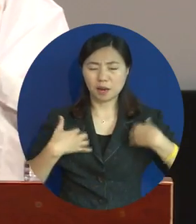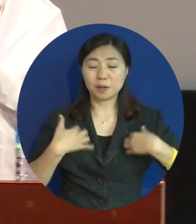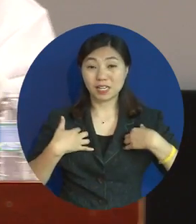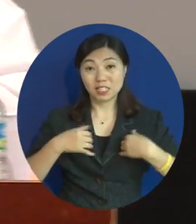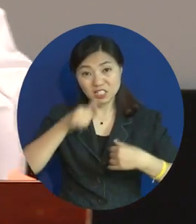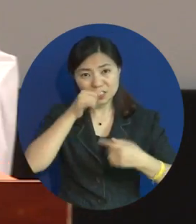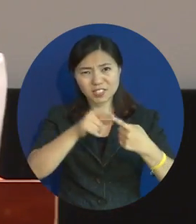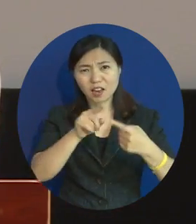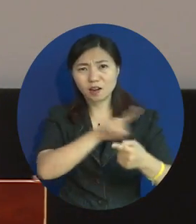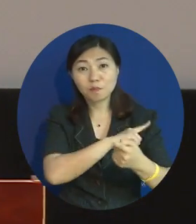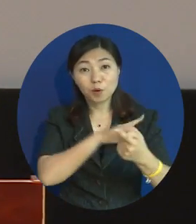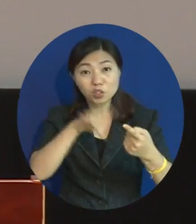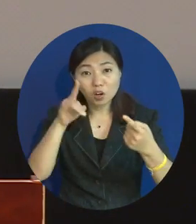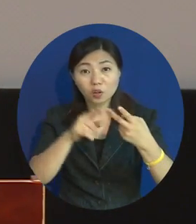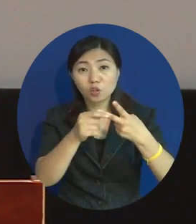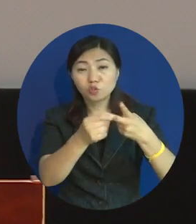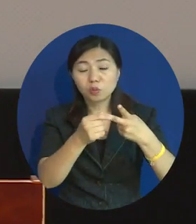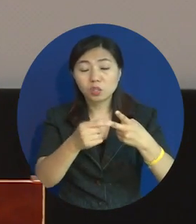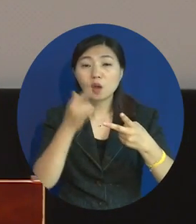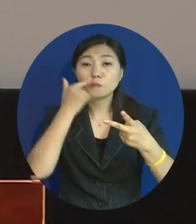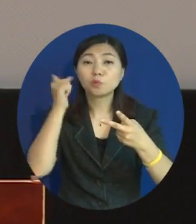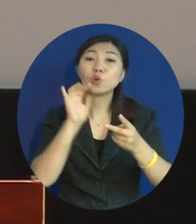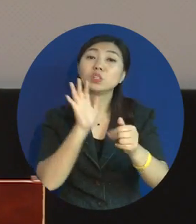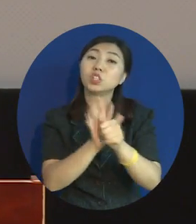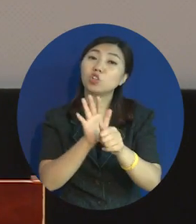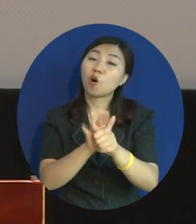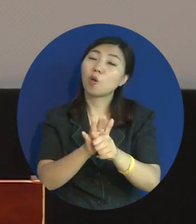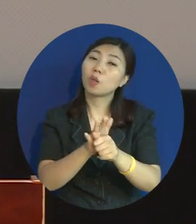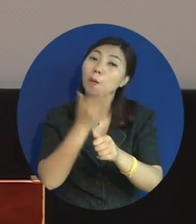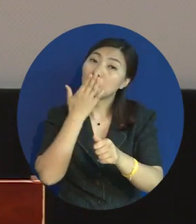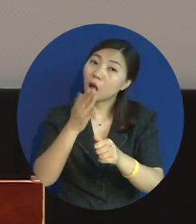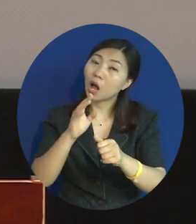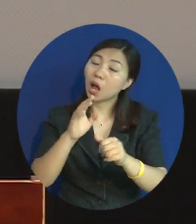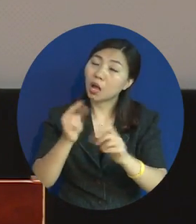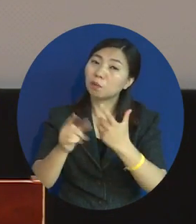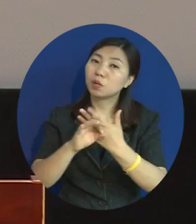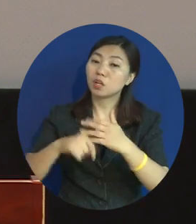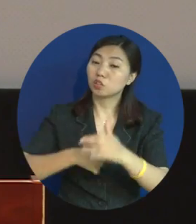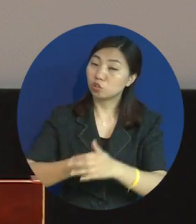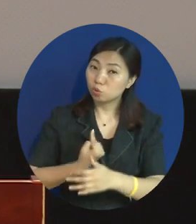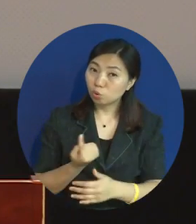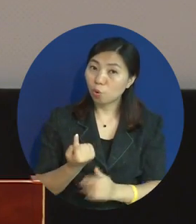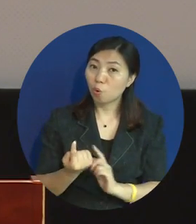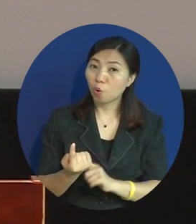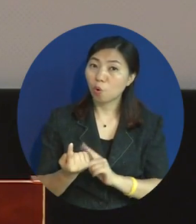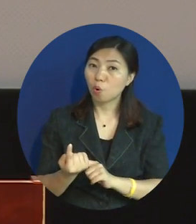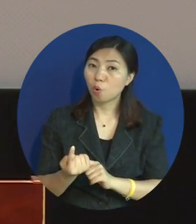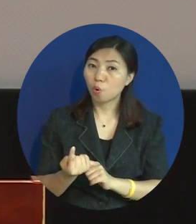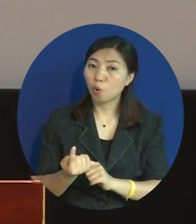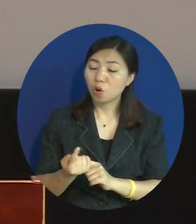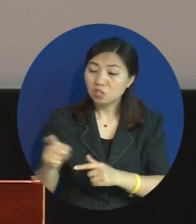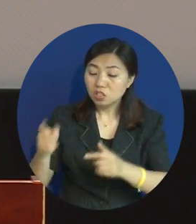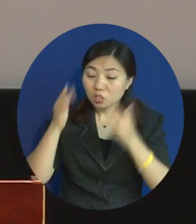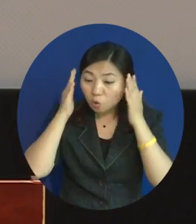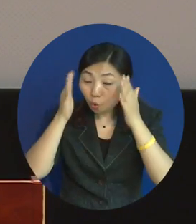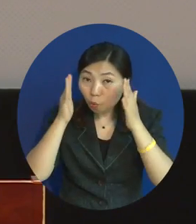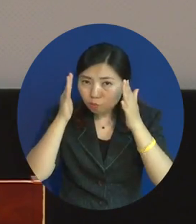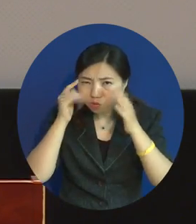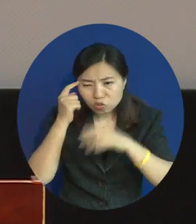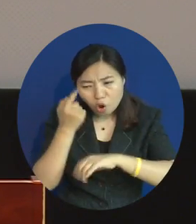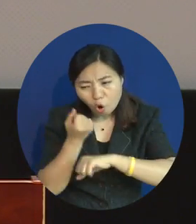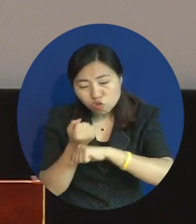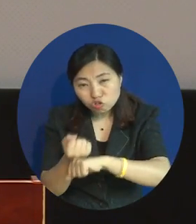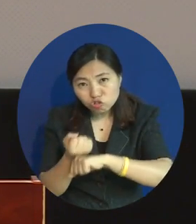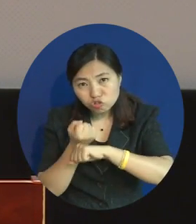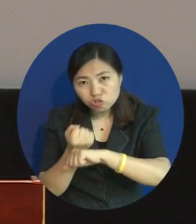전제고 예. 그럼 2번은 부모가 지원을 해줄 수 있는 조건이 되거나 아니면 자기가 그 학문에 조금